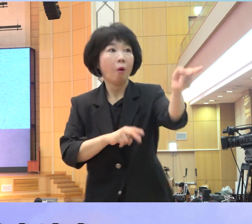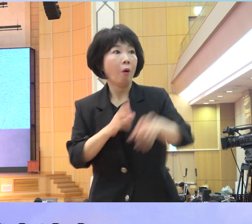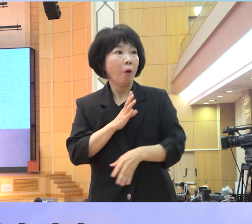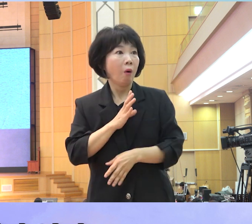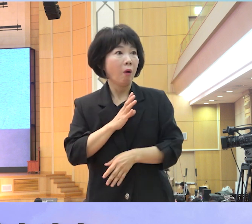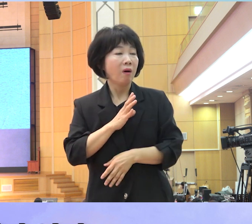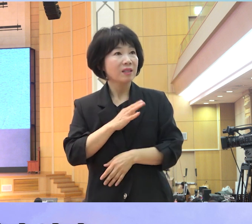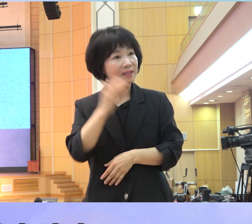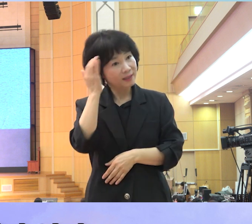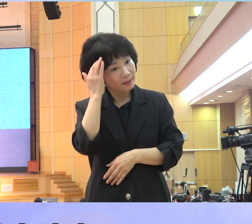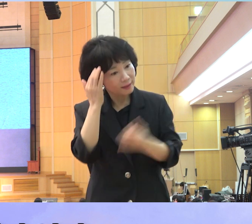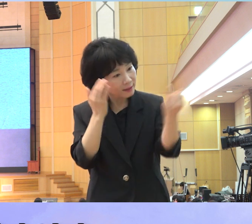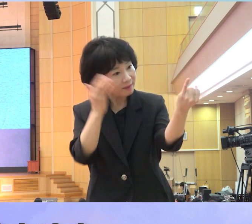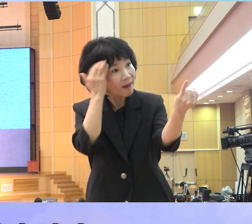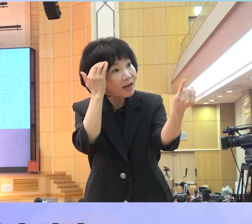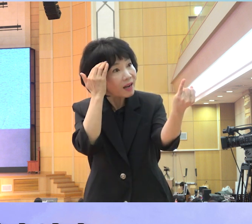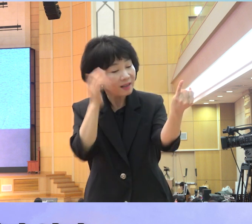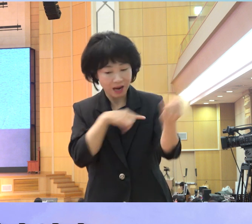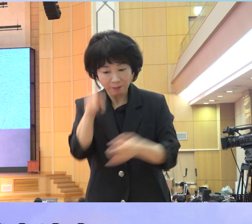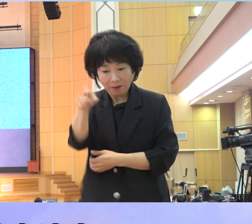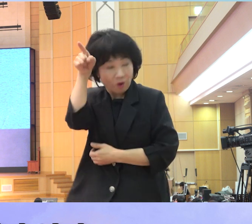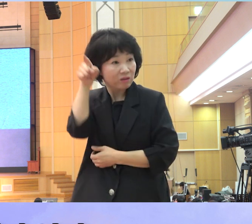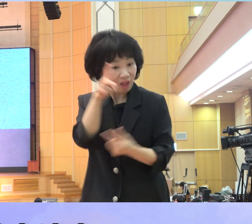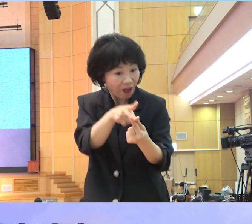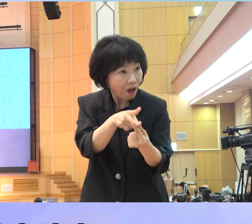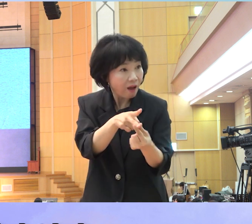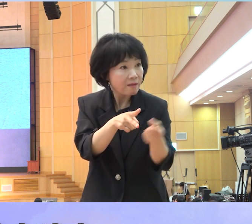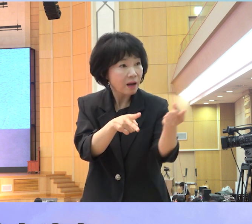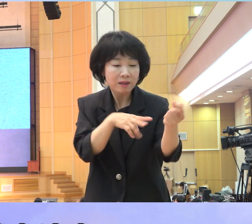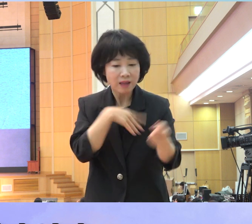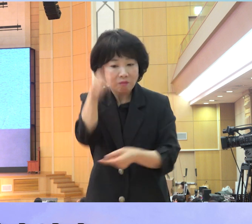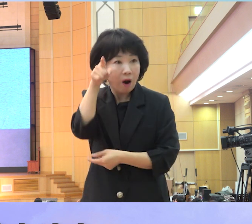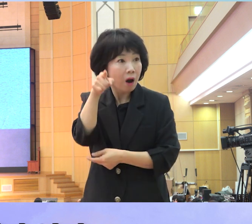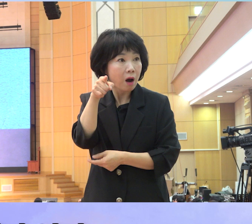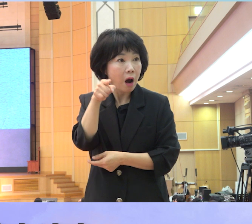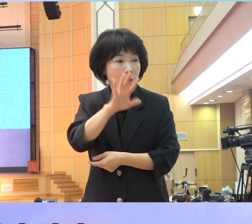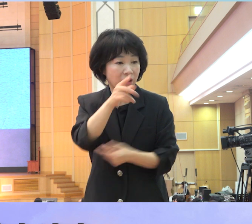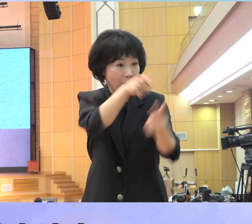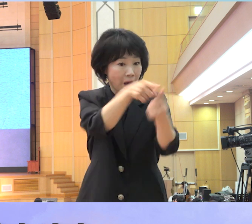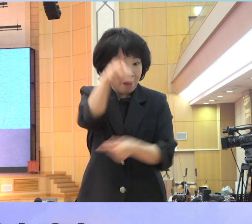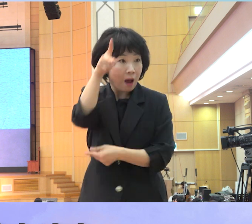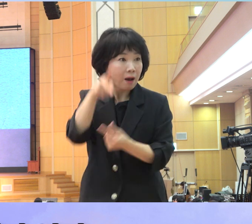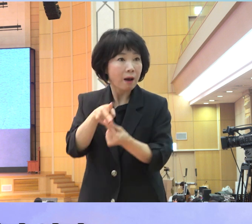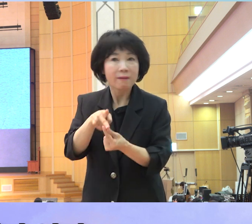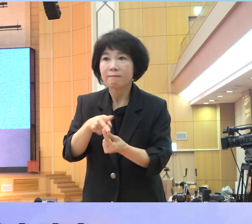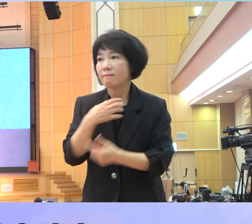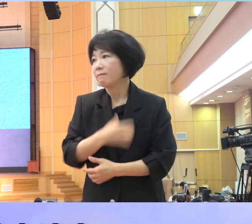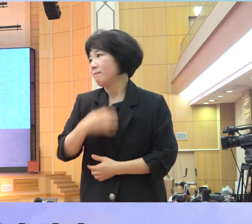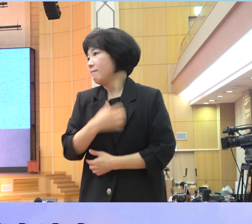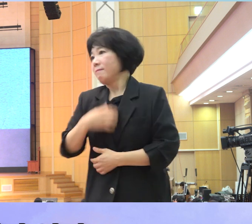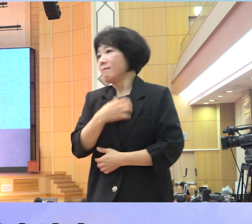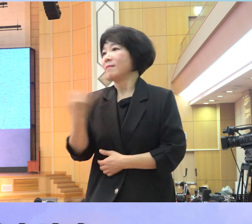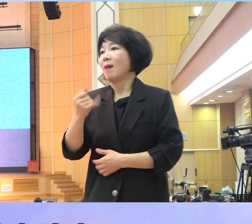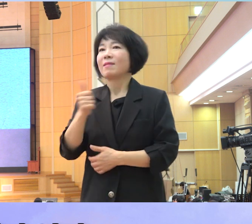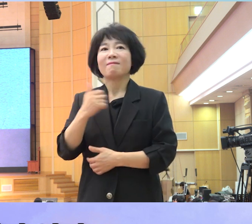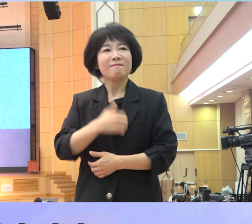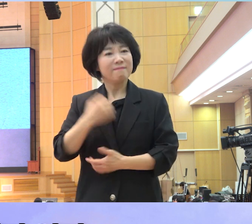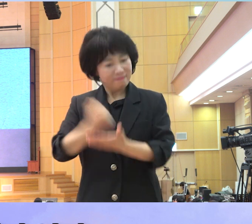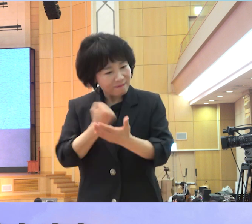있지만 옛날에 전화가 없잖아요. 전화가 없다는 가정하에 여러분이 목사님 빨리 좀 와주십시오, 급하게 와주십시오 하고